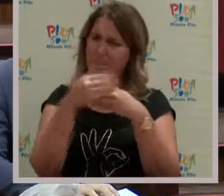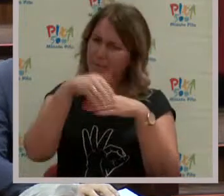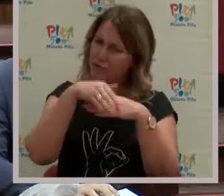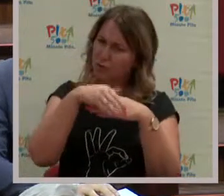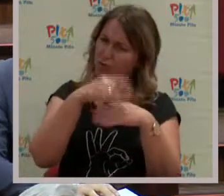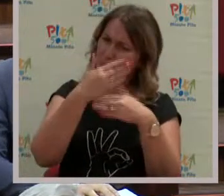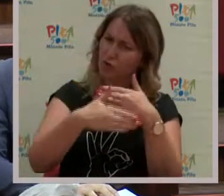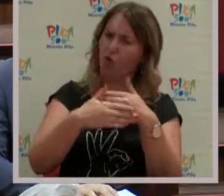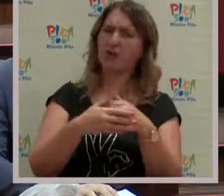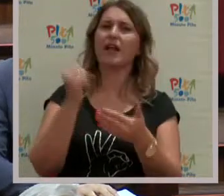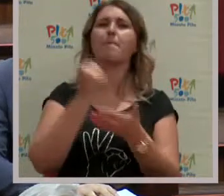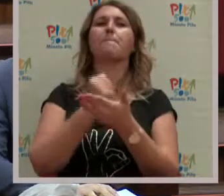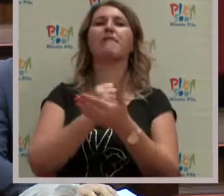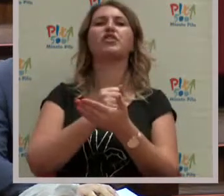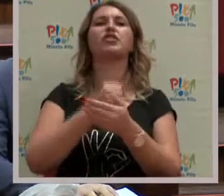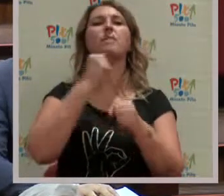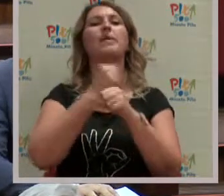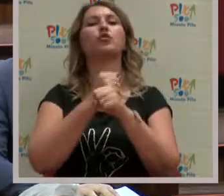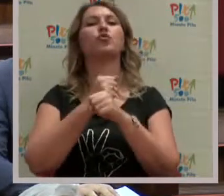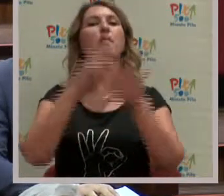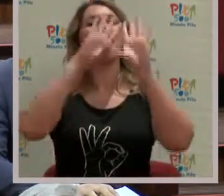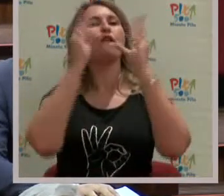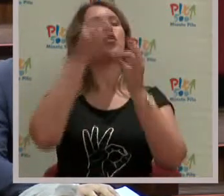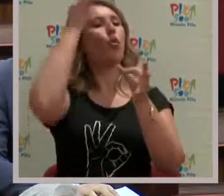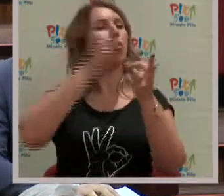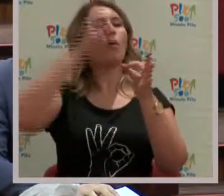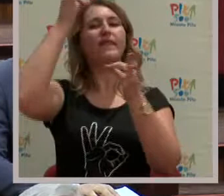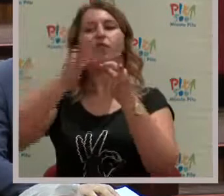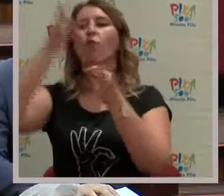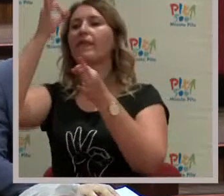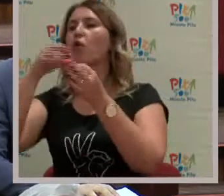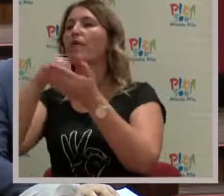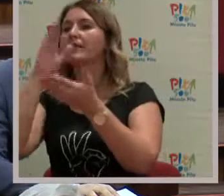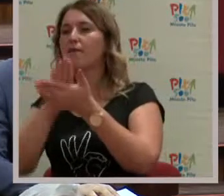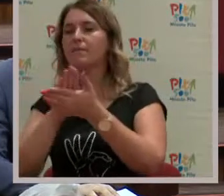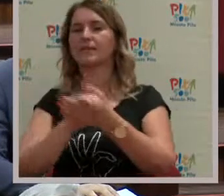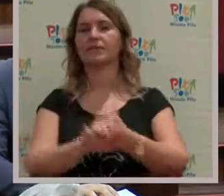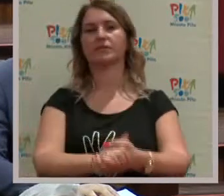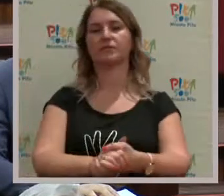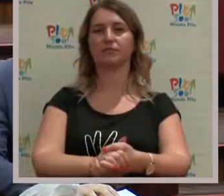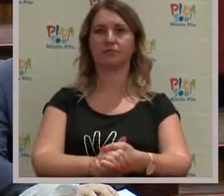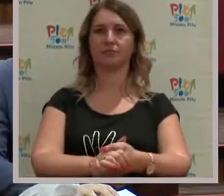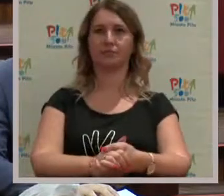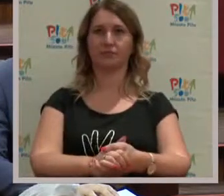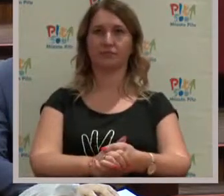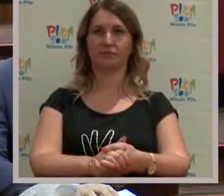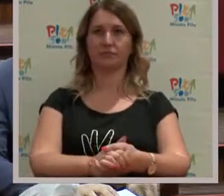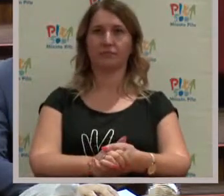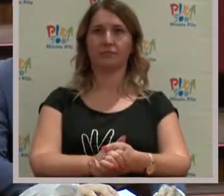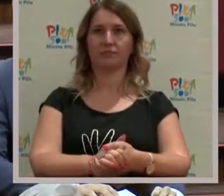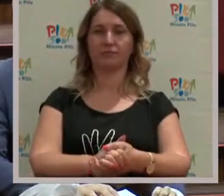detalami, czyli to będzie porozumienie gmin z gminą, czyli samorządów, a my będziemy